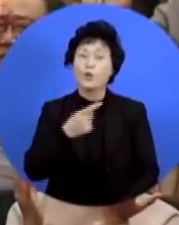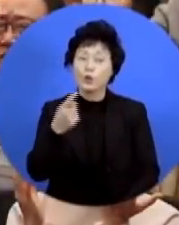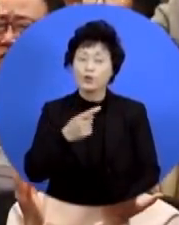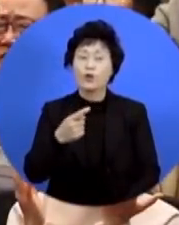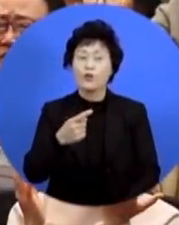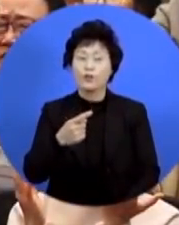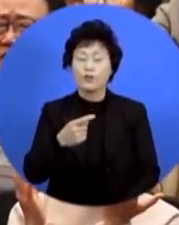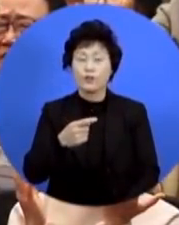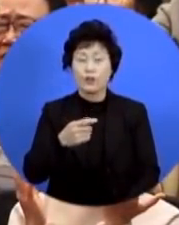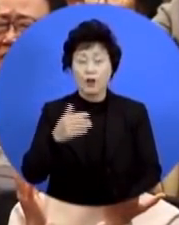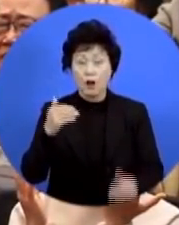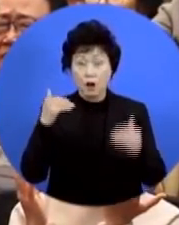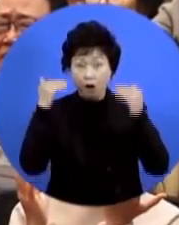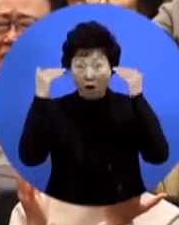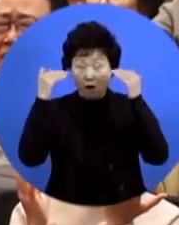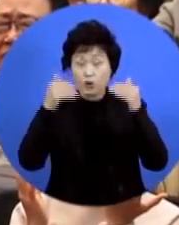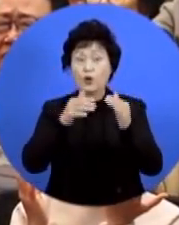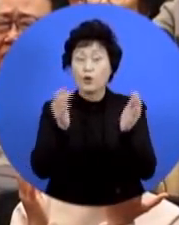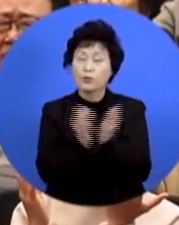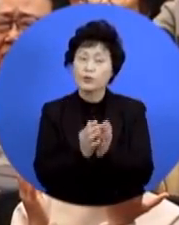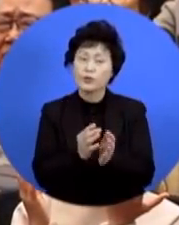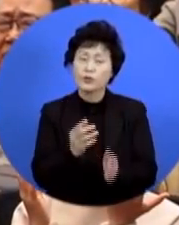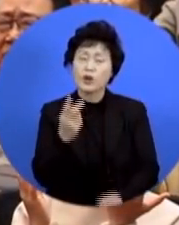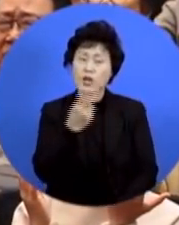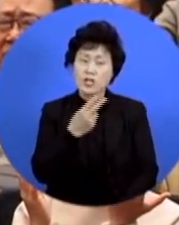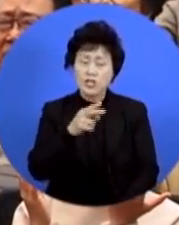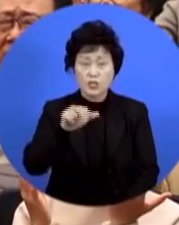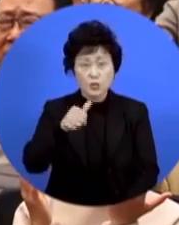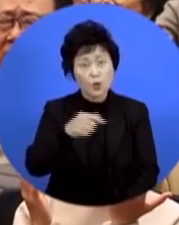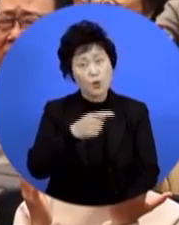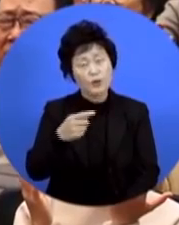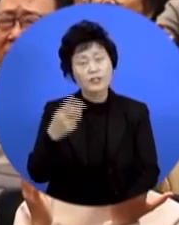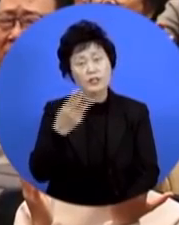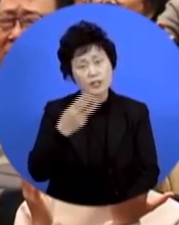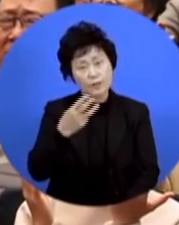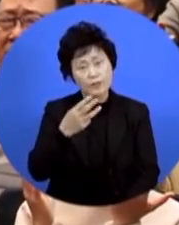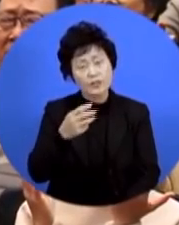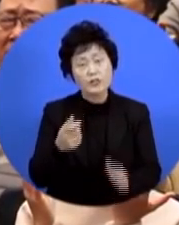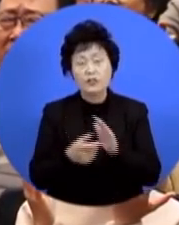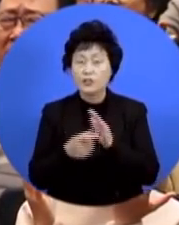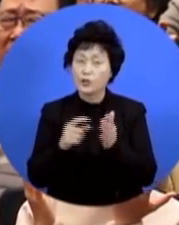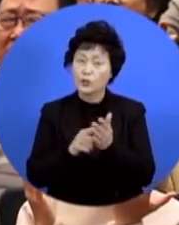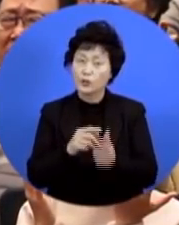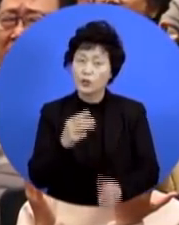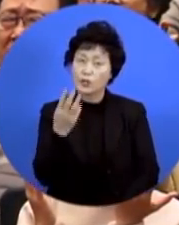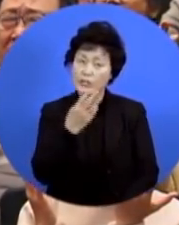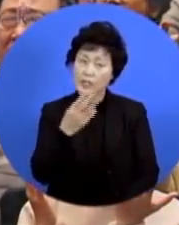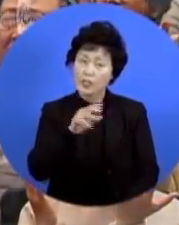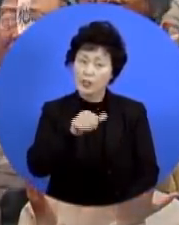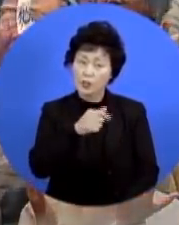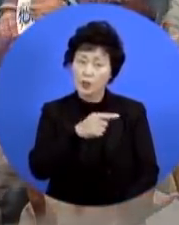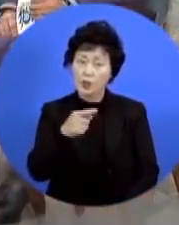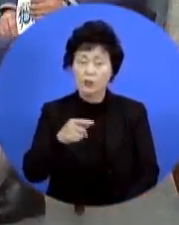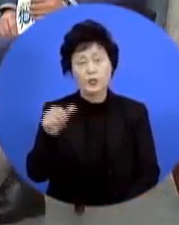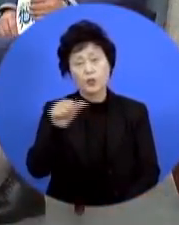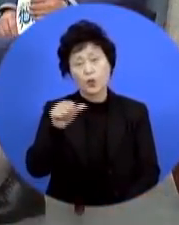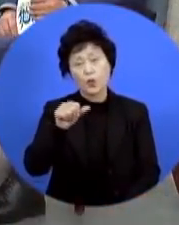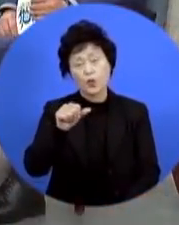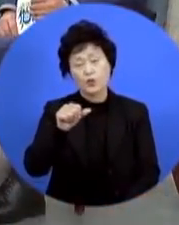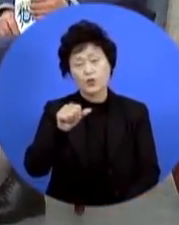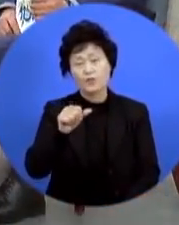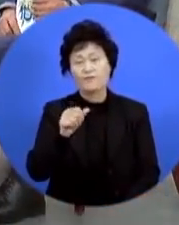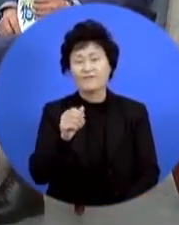네. 그리고 이제 장년부가 2,500에서 한 3,000 정도 그렇게. 그럼 한 예. 5,000 정도 예. 한 4,500에서 5,000 왔다 갔다 네. 하는 것